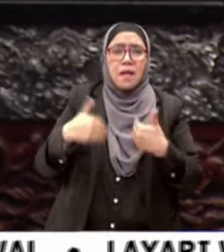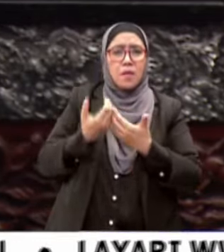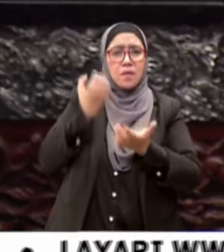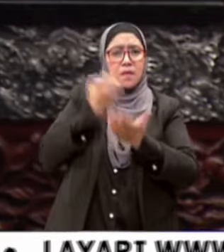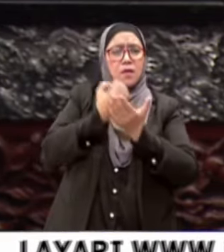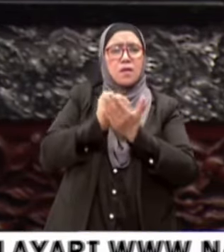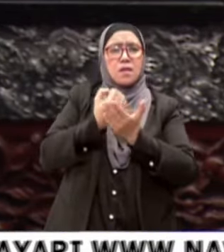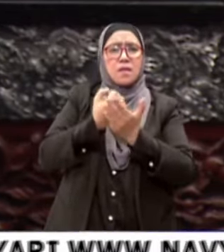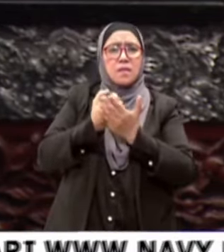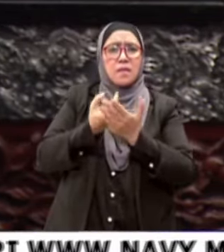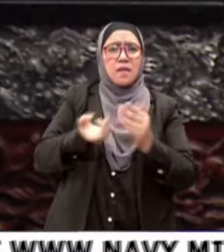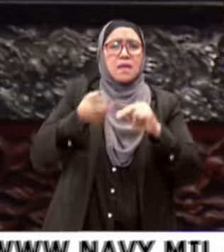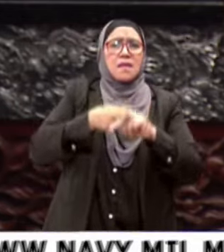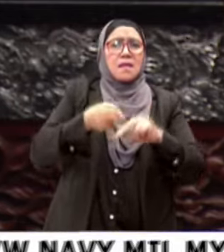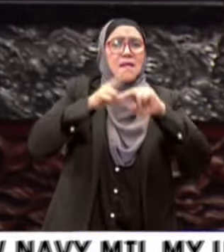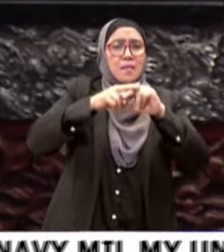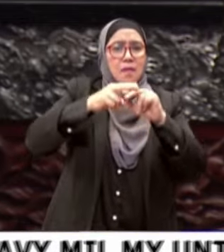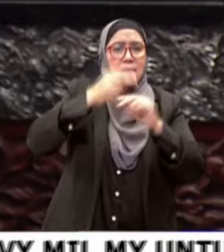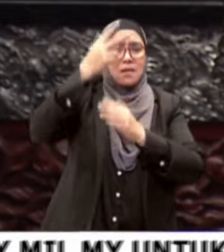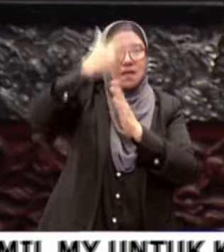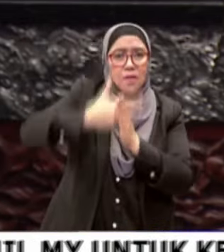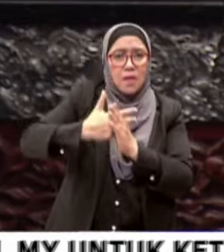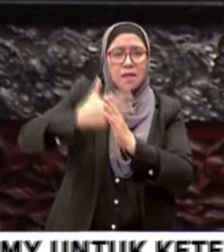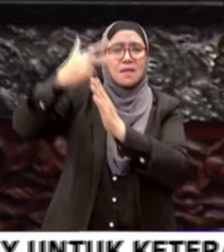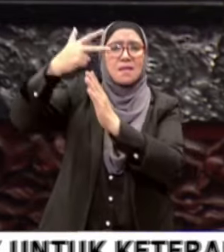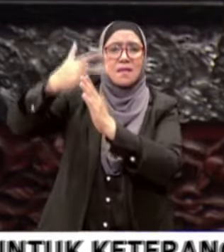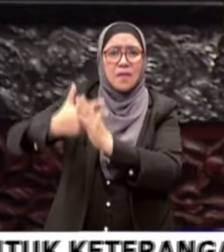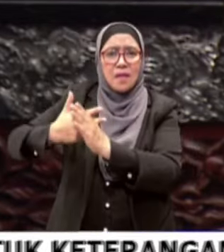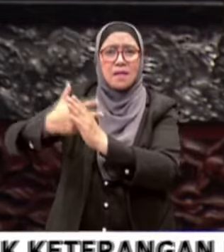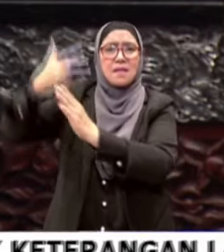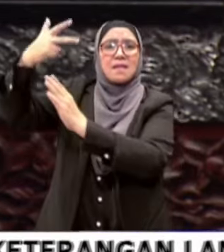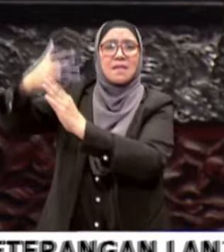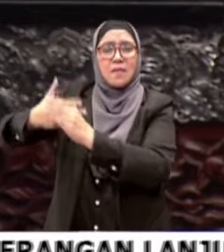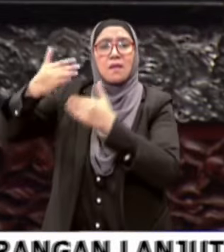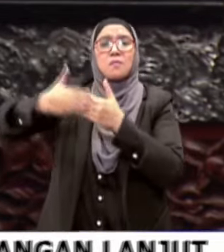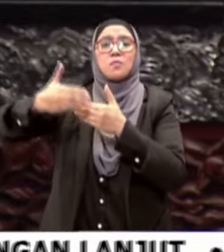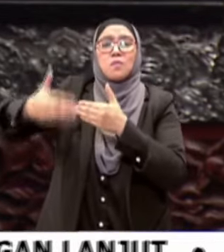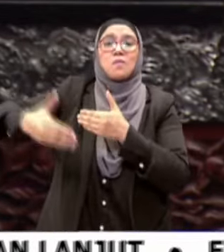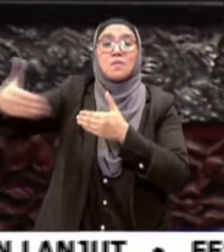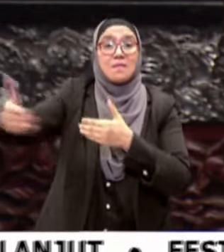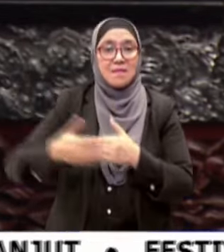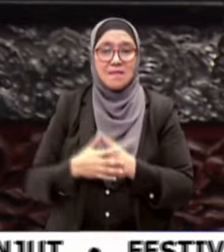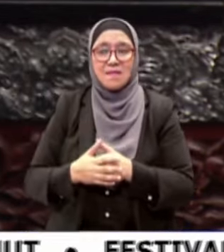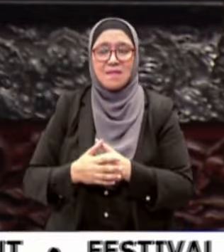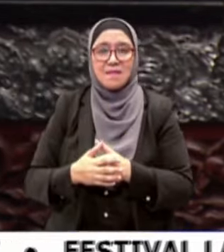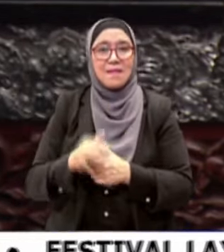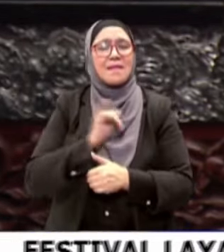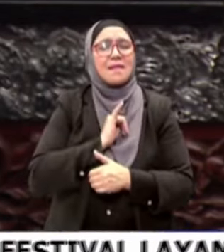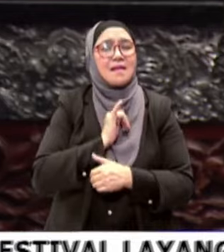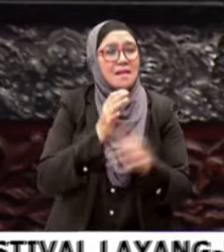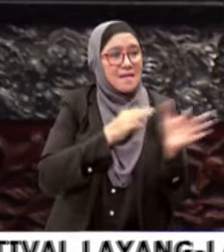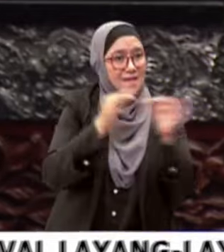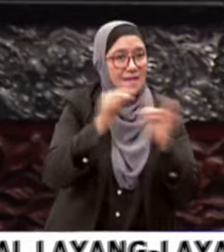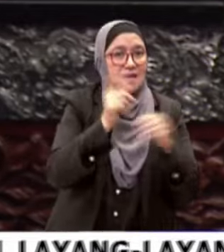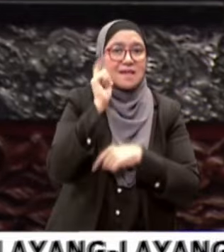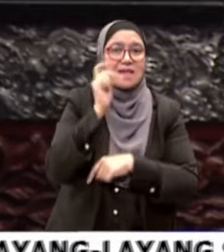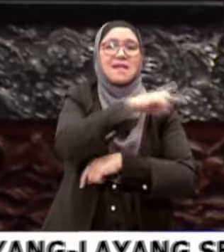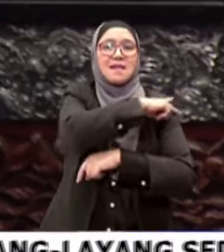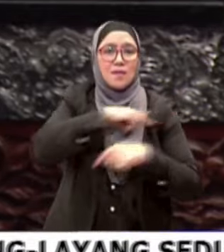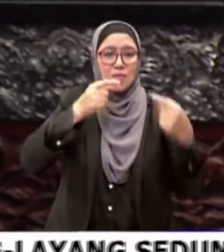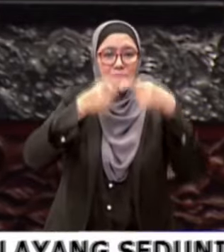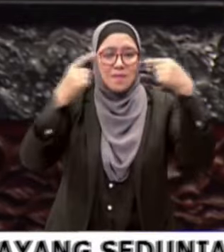dari satu suku ke suku yang seterusnya yang saya sebutkan tadi itu pembangkang adalah ada